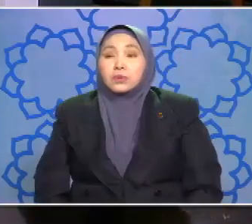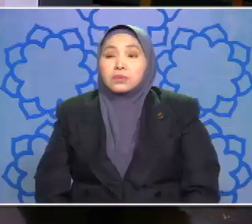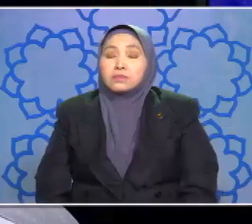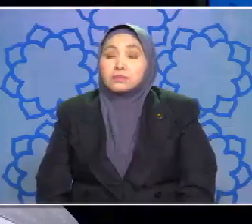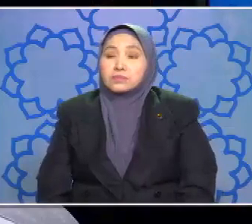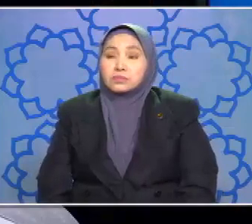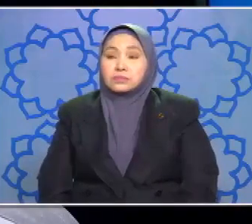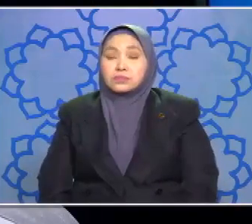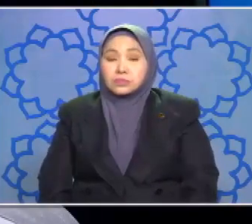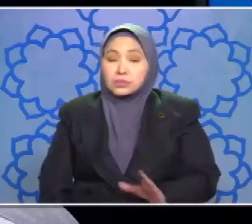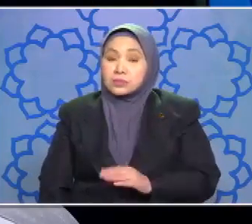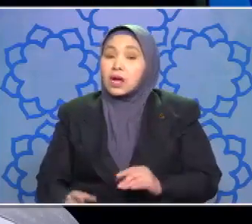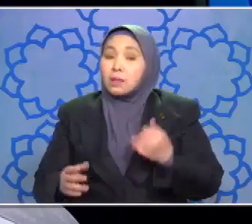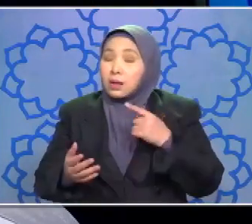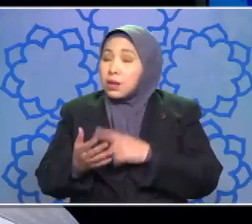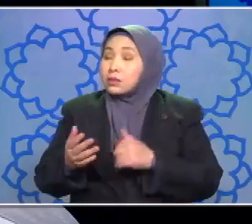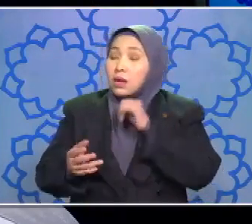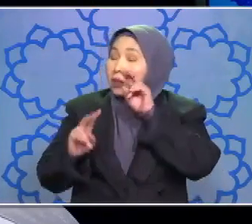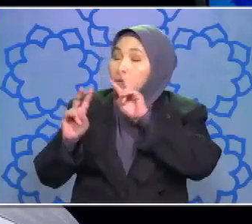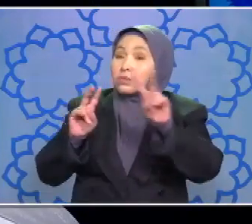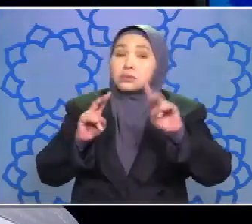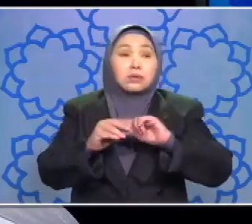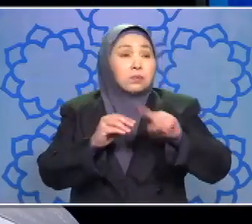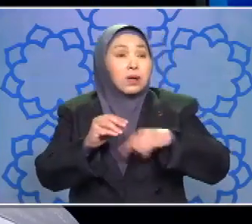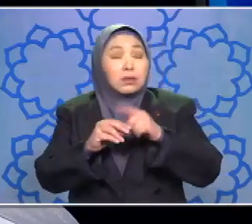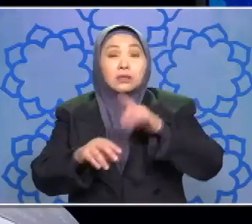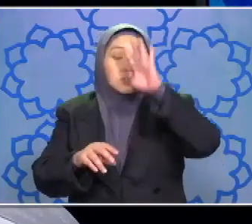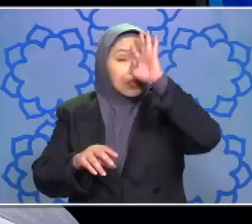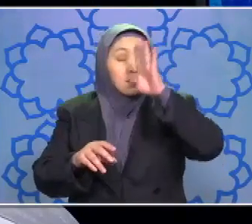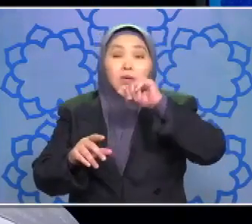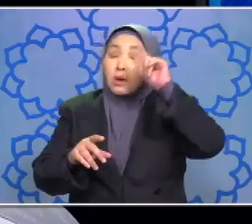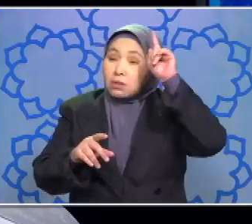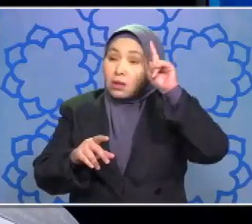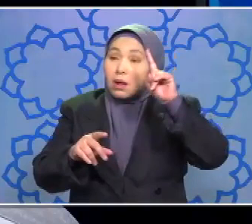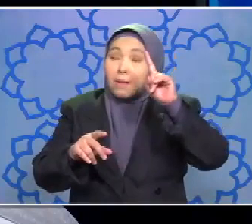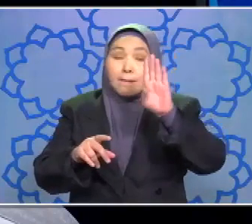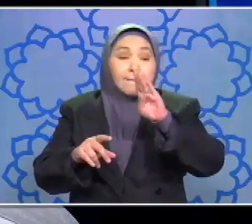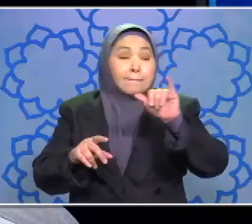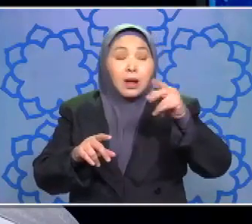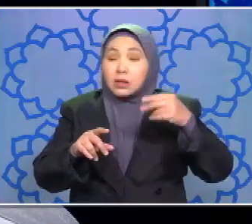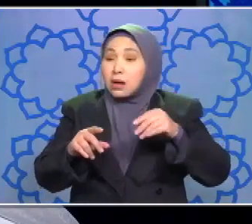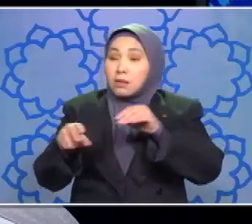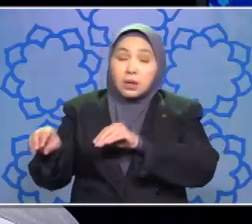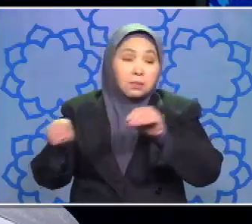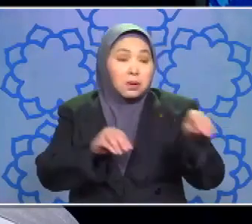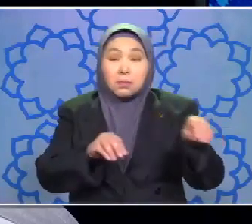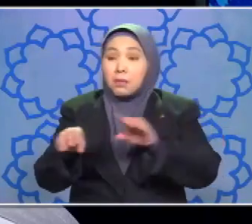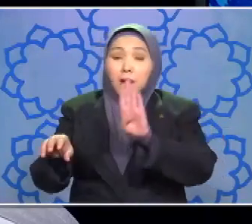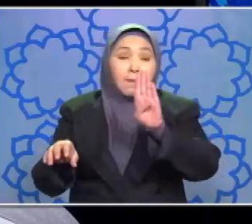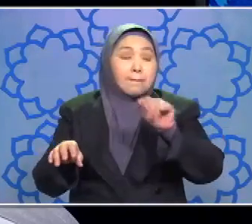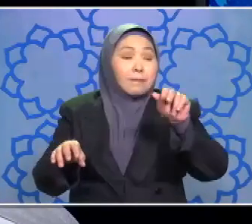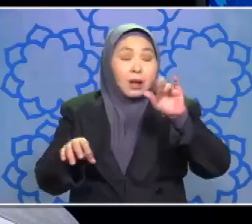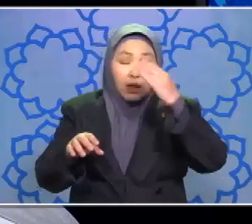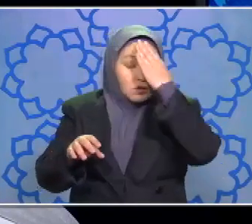Azim. Dan apakah mereka tidak memerhatikan sesuatu benda yang diciptakan Allah, bayang-bayangnya berbolak-balik ke kanan dan ke kiri dalam